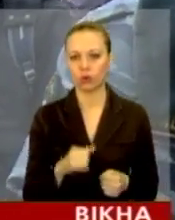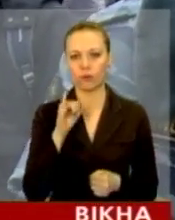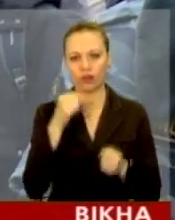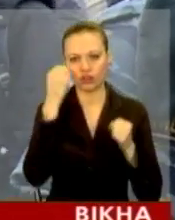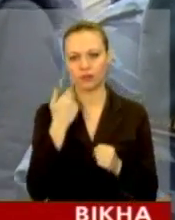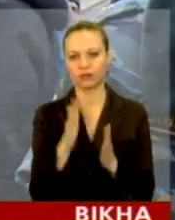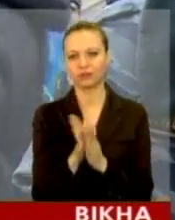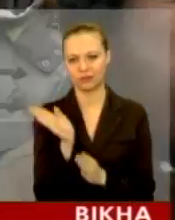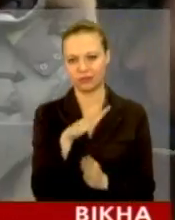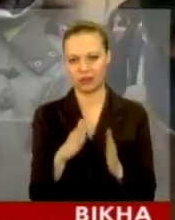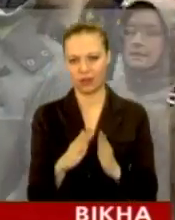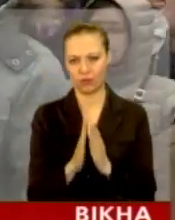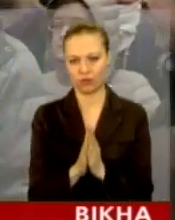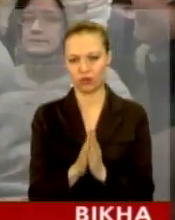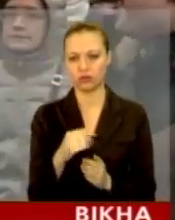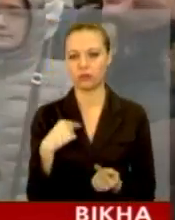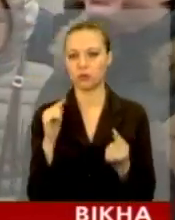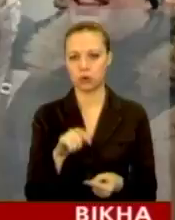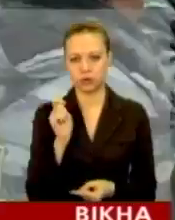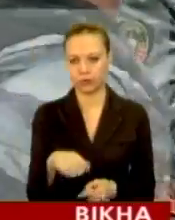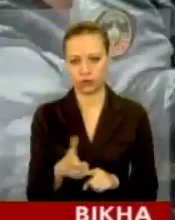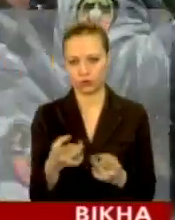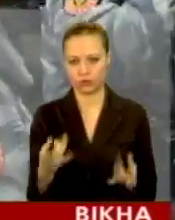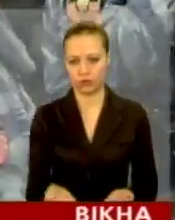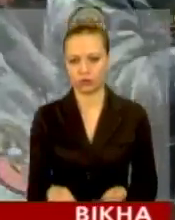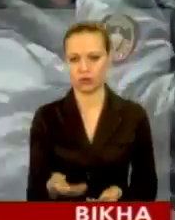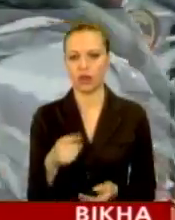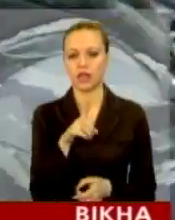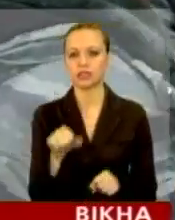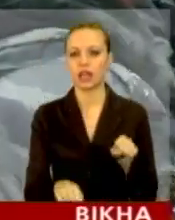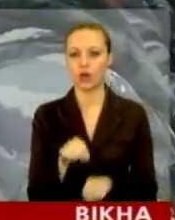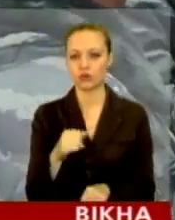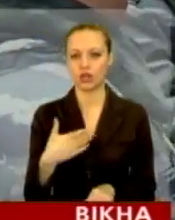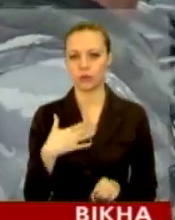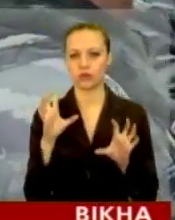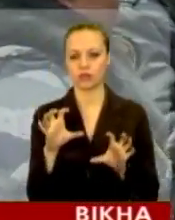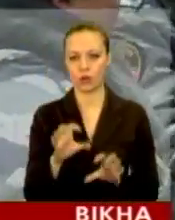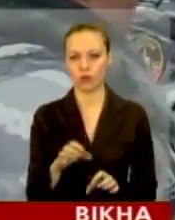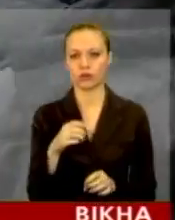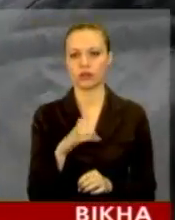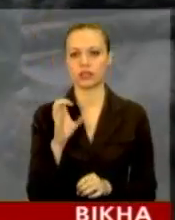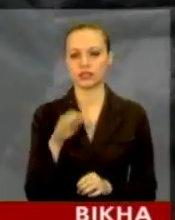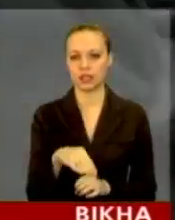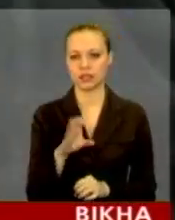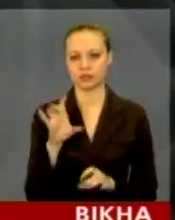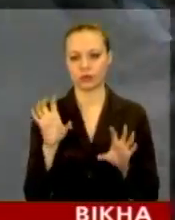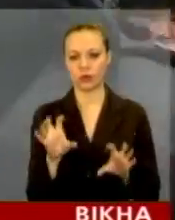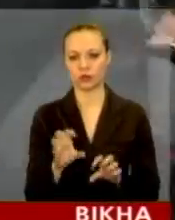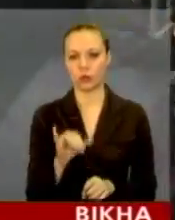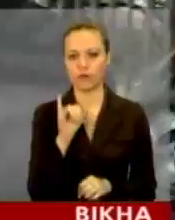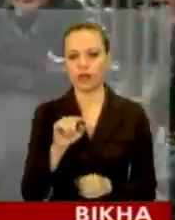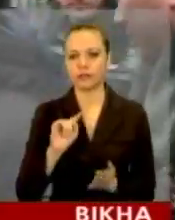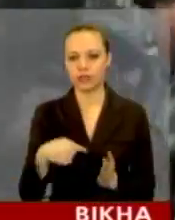убору. Пройдіть додому, пожалуйста. Це проти війни, все дуже просто. Задержать за нарушение моих законов. Статья 19.3 Кодекса административных